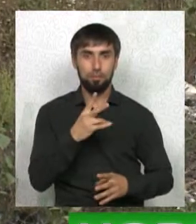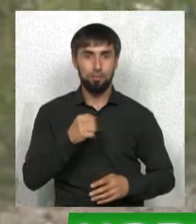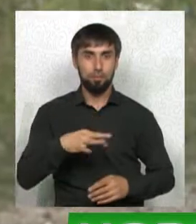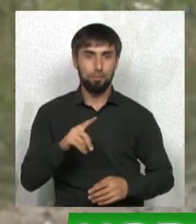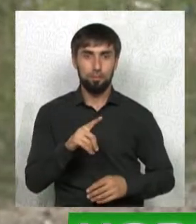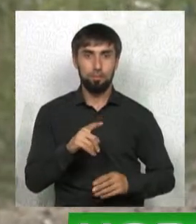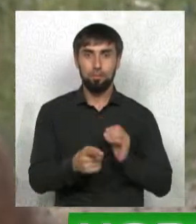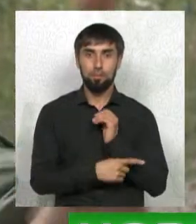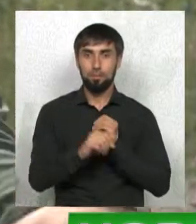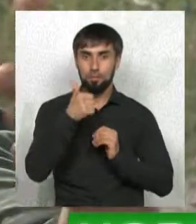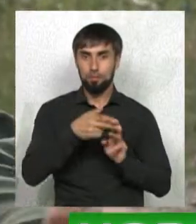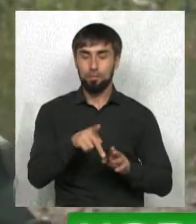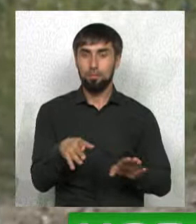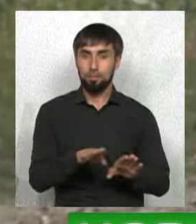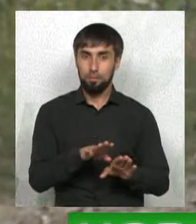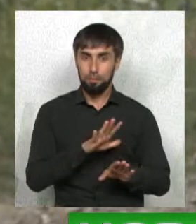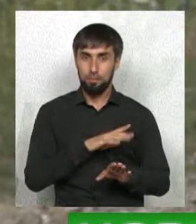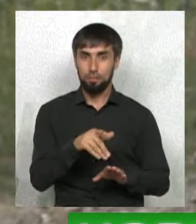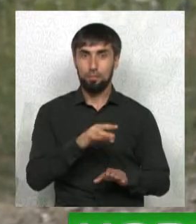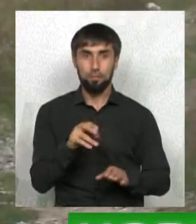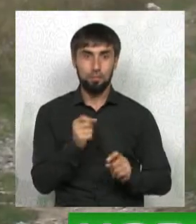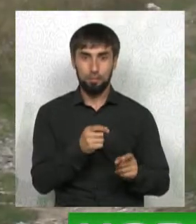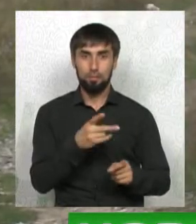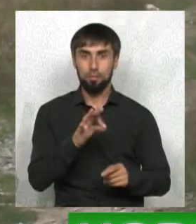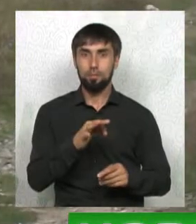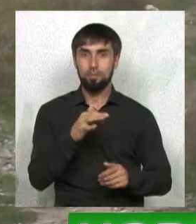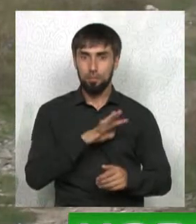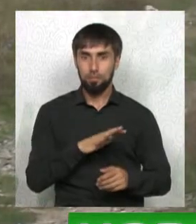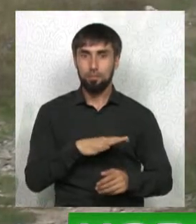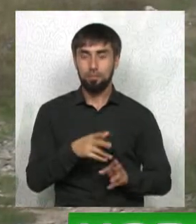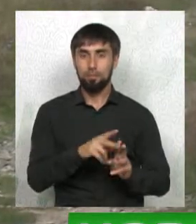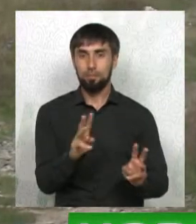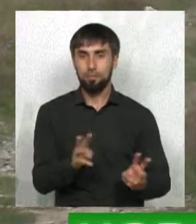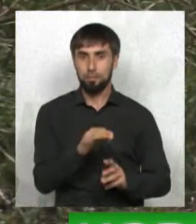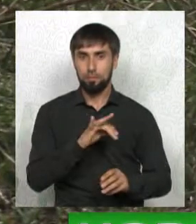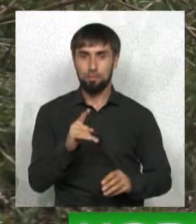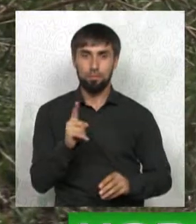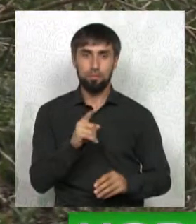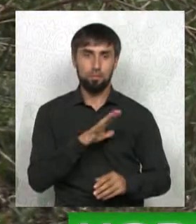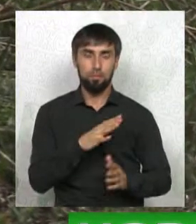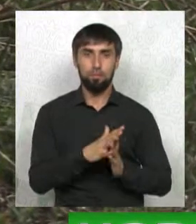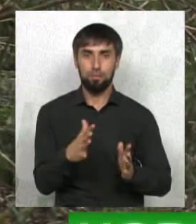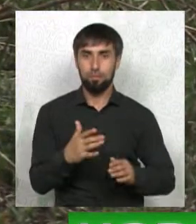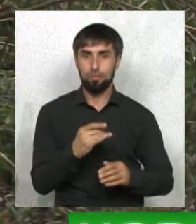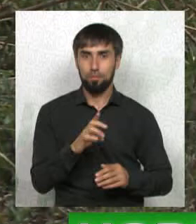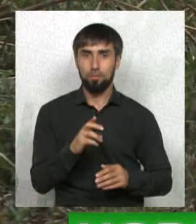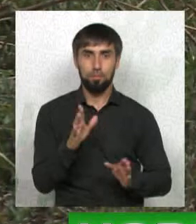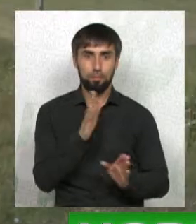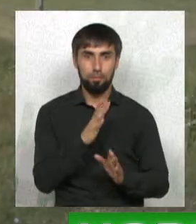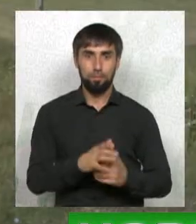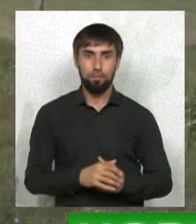в последние годы полигон был закрыт для размещения отходов, периодически происходили возгорания мусора, что наносило огромный ущерб